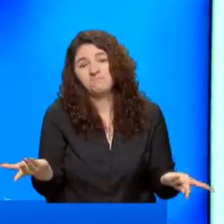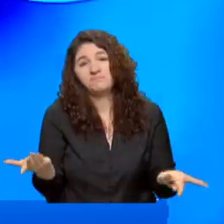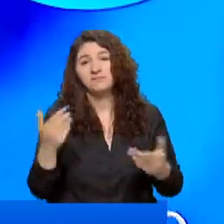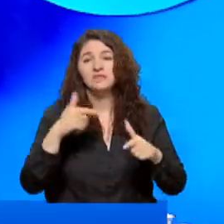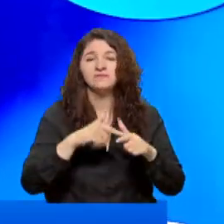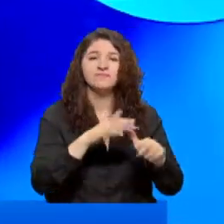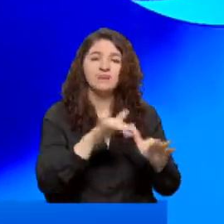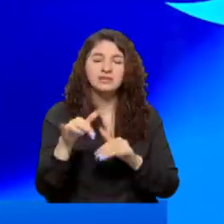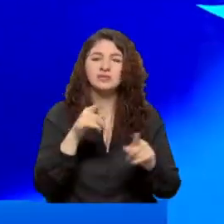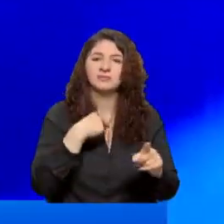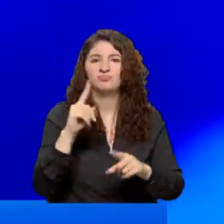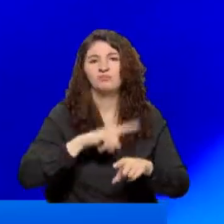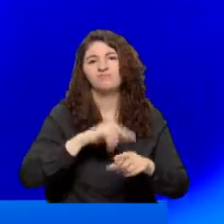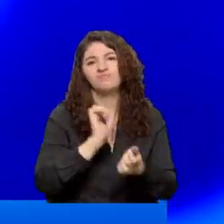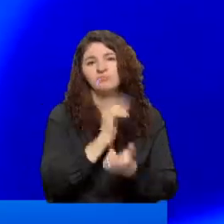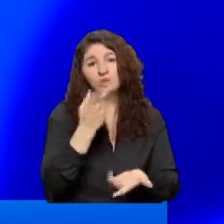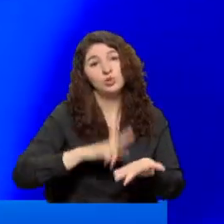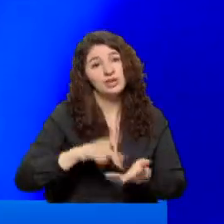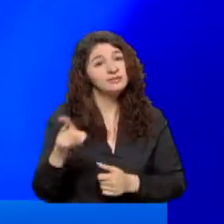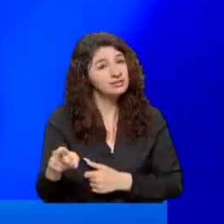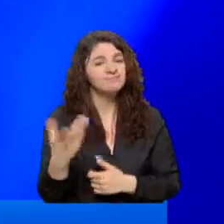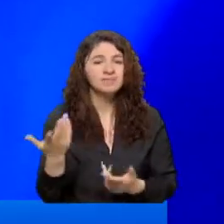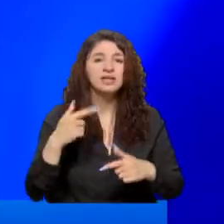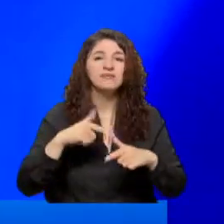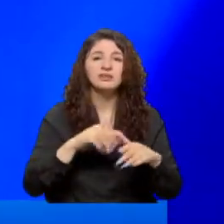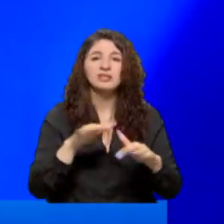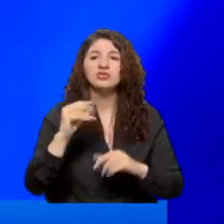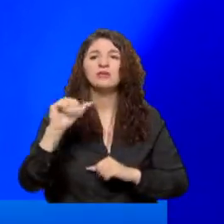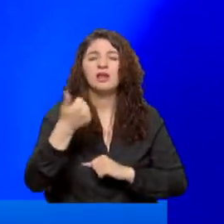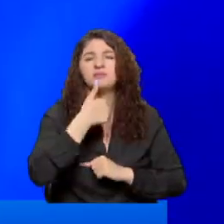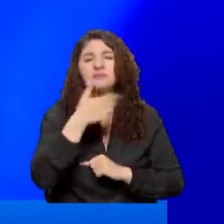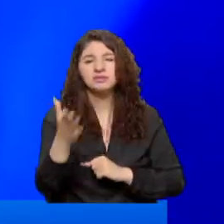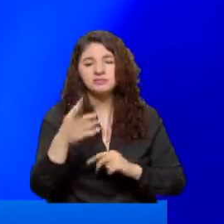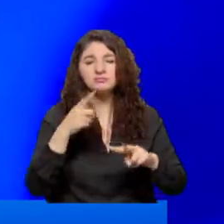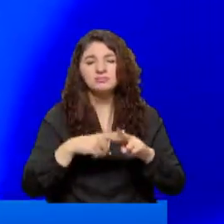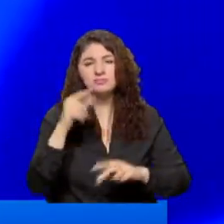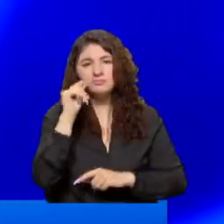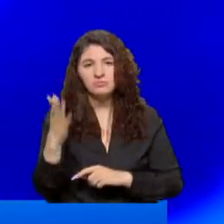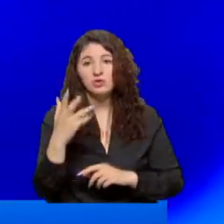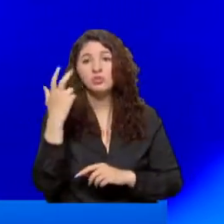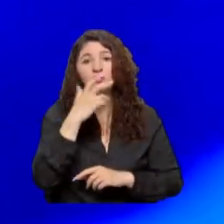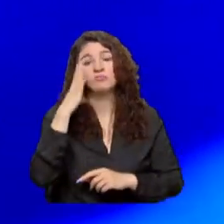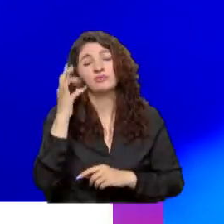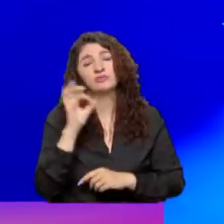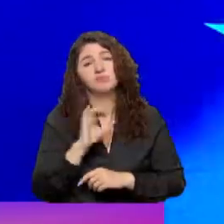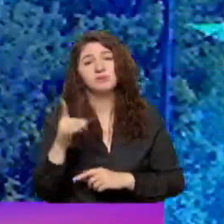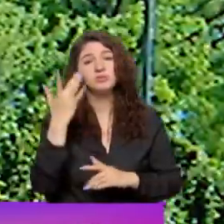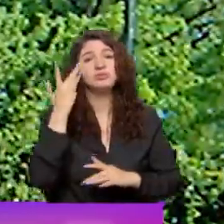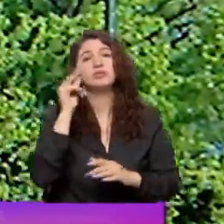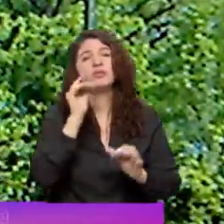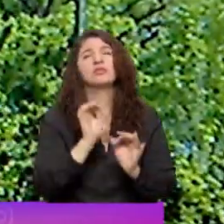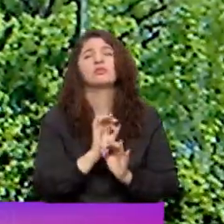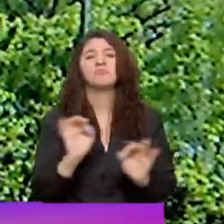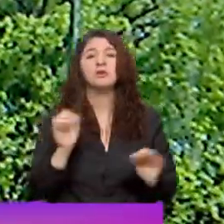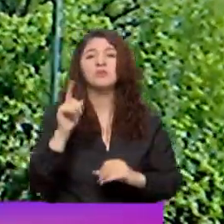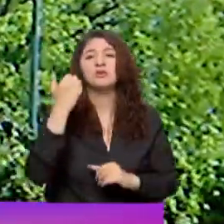fazla Say bizim çalarsak ailesinin bir üyesidir Fazıl Say'ın kıymetli babası Ahmet Say müzikolog bir kültür